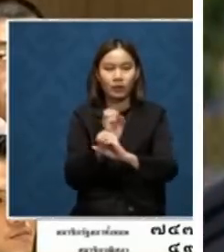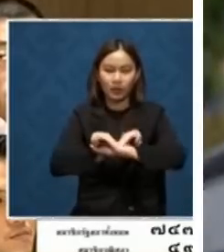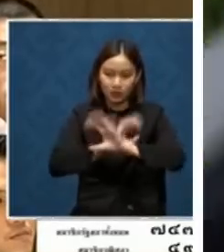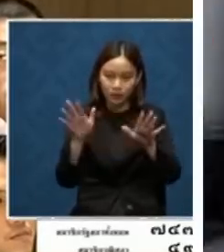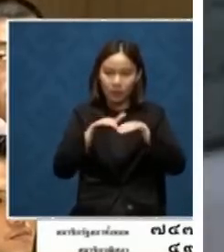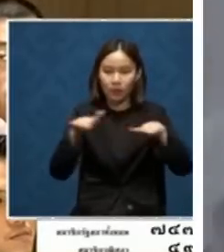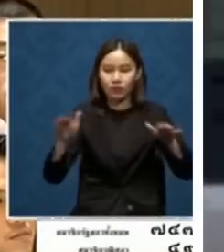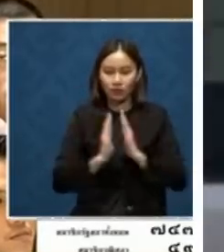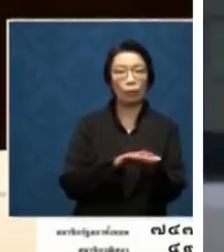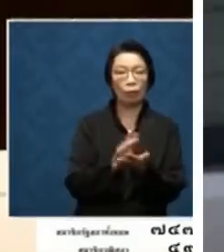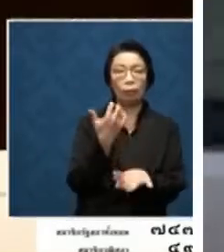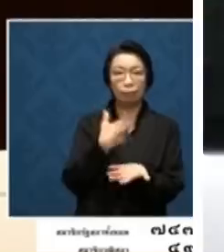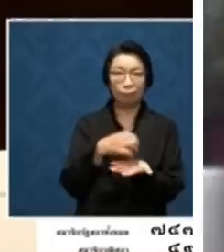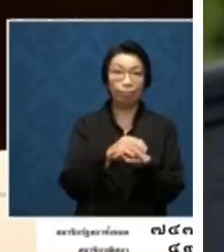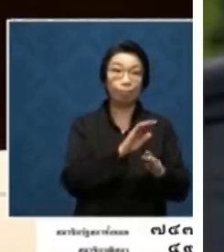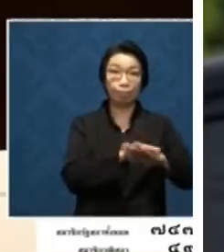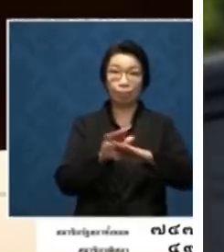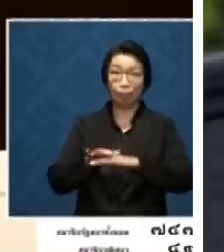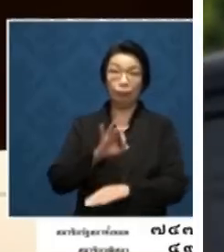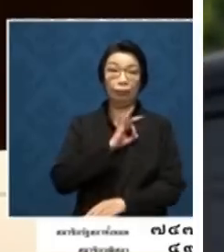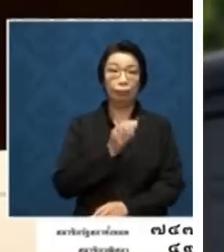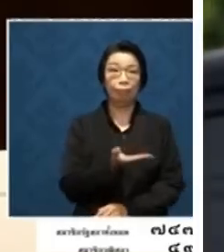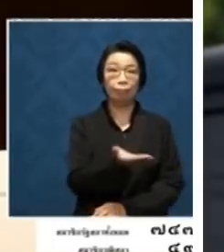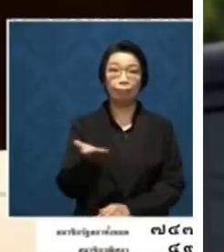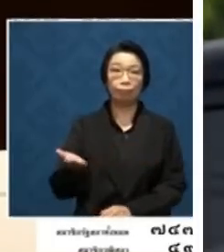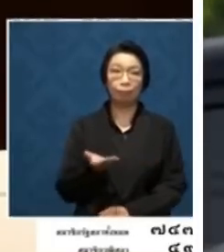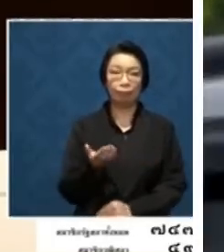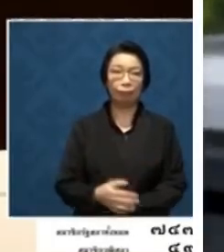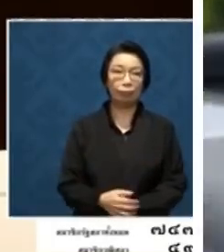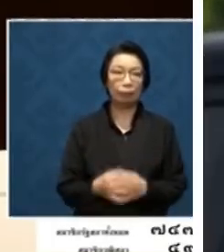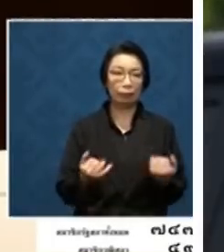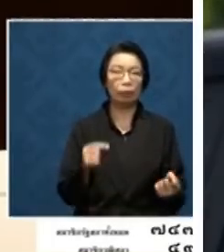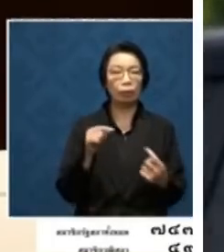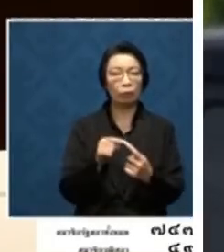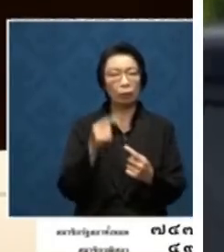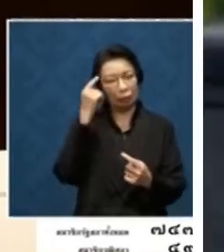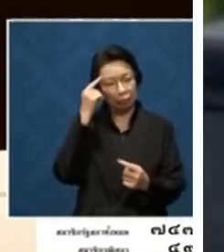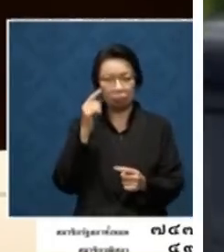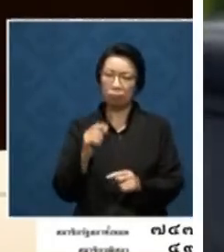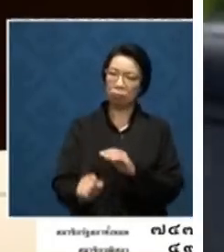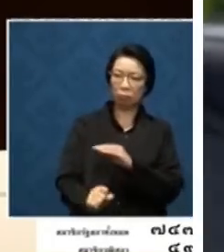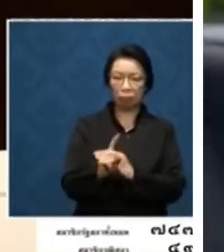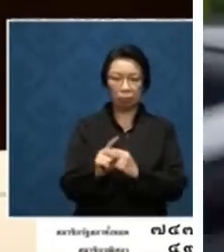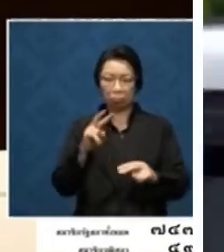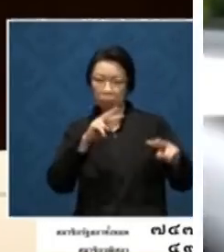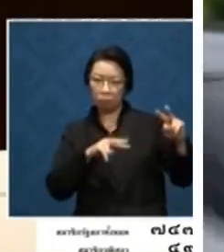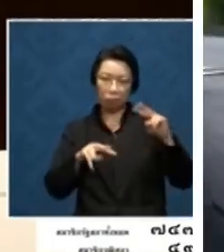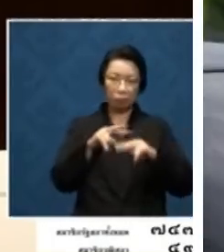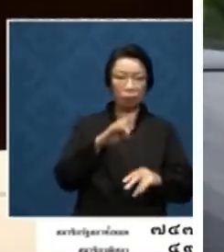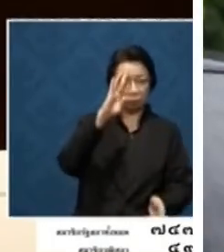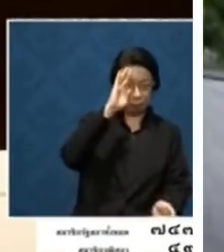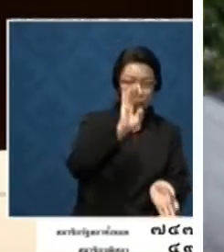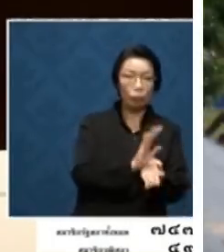มาตรฐานด้วยครับขอบคุณครับการประเมินสถานการณ์เป็นเรื่องของเจ้าหน้าที่ตำรวจแล้วก็ความมั่นคง